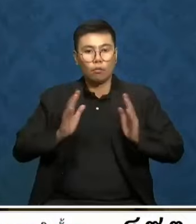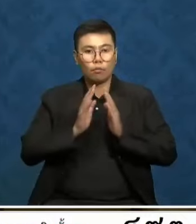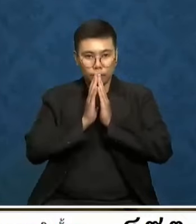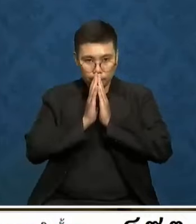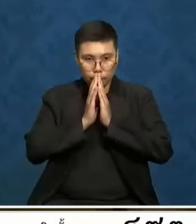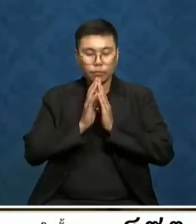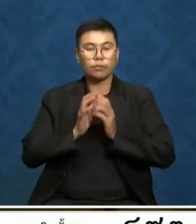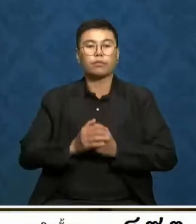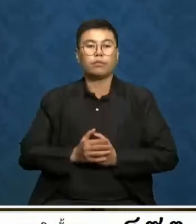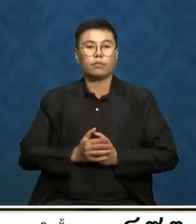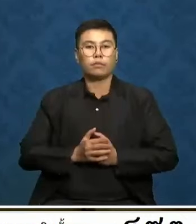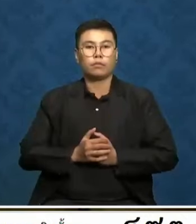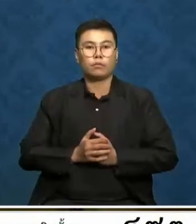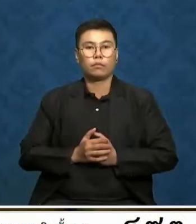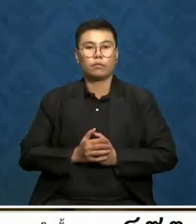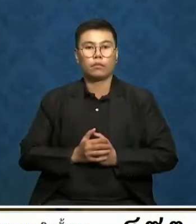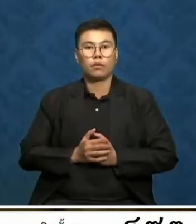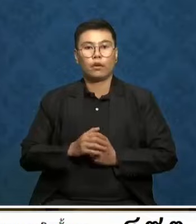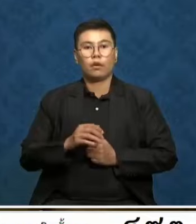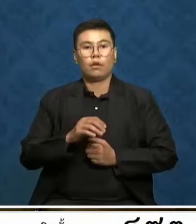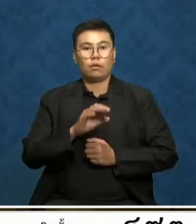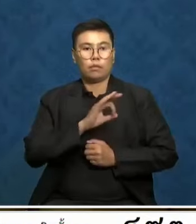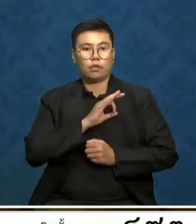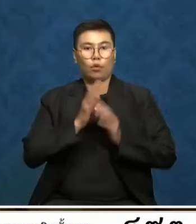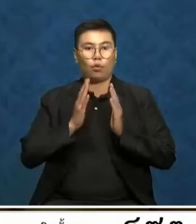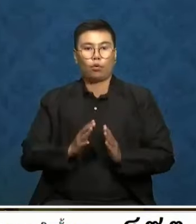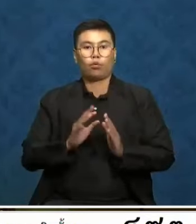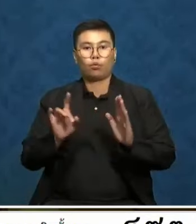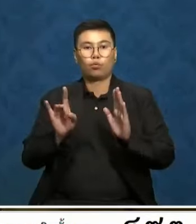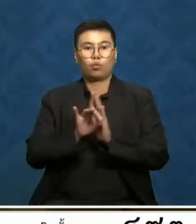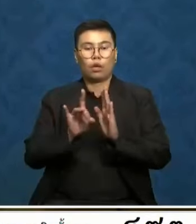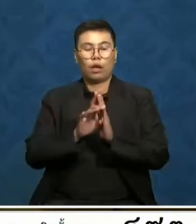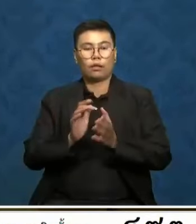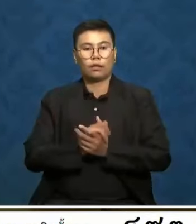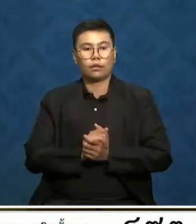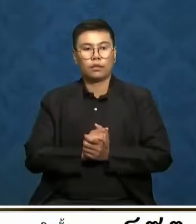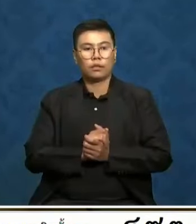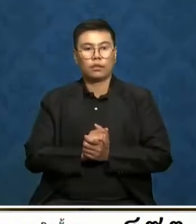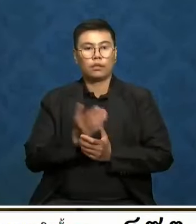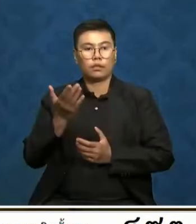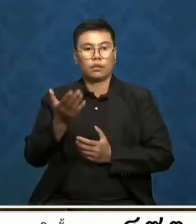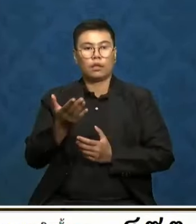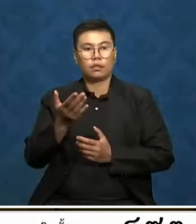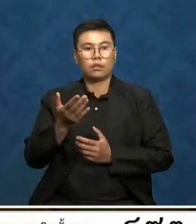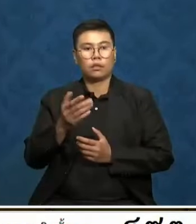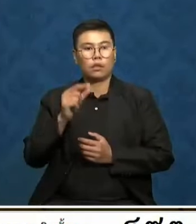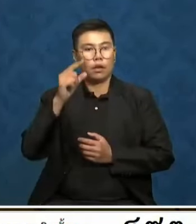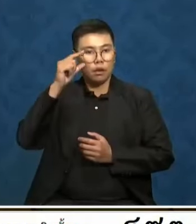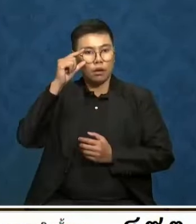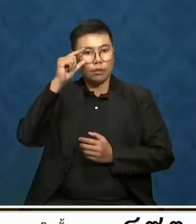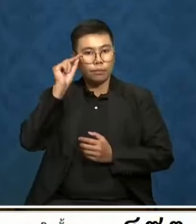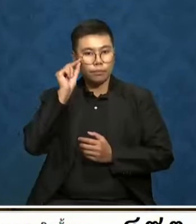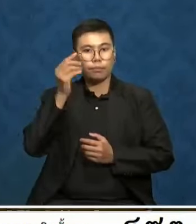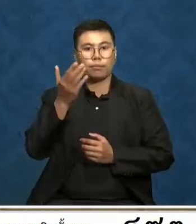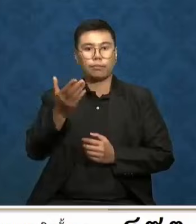ต่อไปสมาชิกท่านสุดท้ายที่จะขออภิปรายครับคือคุณ เชิญครับคุณเท่าพิภพลิมจิตก